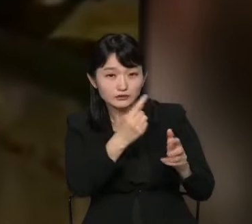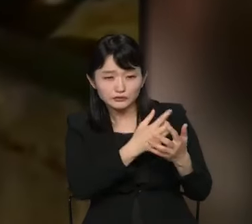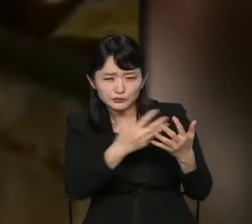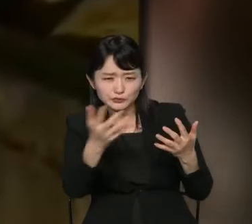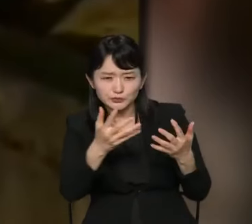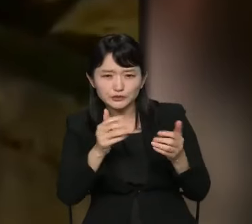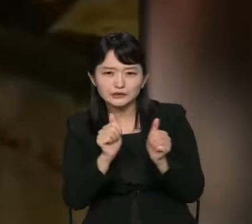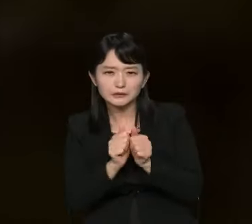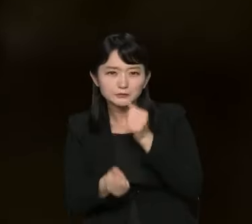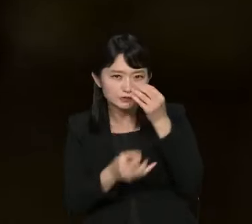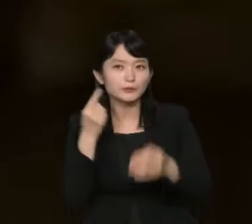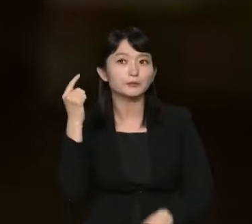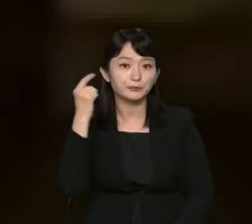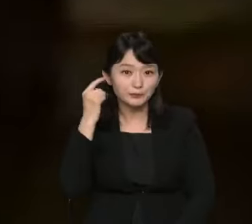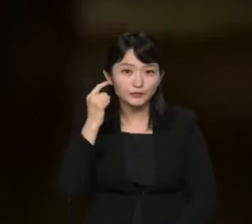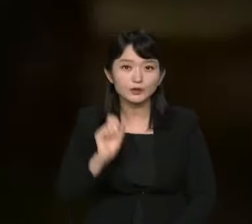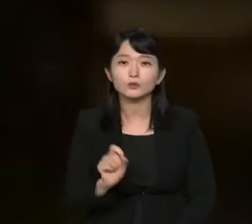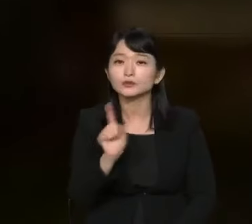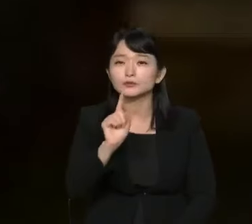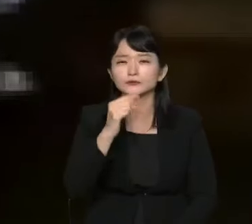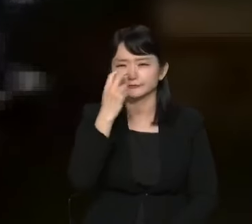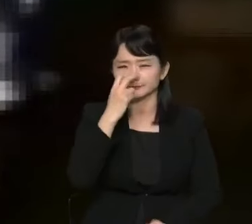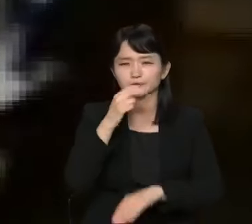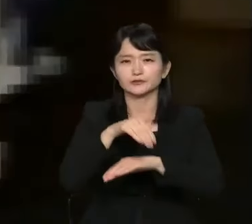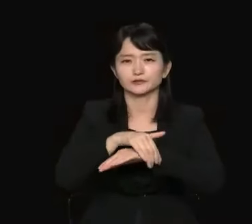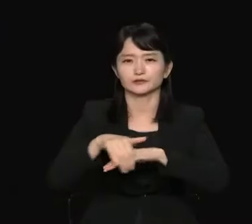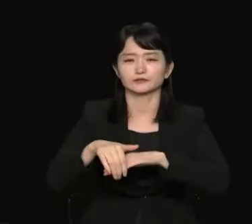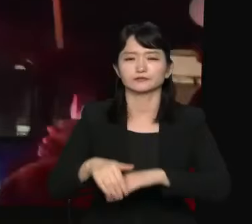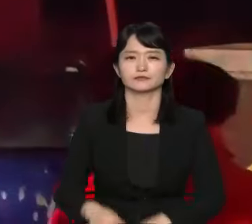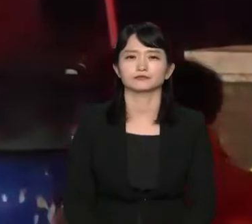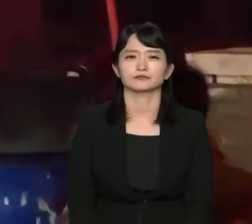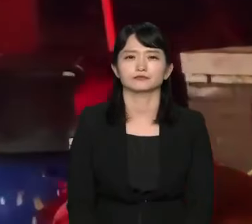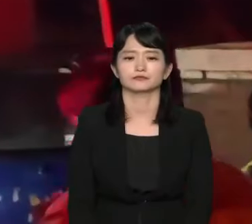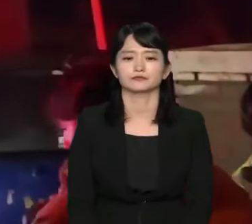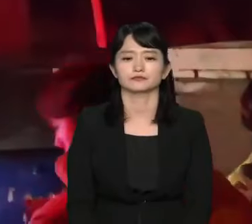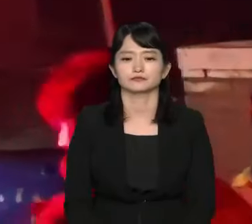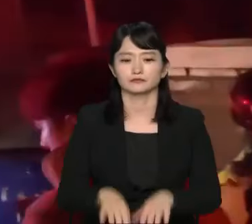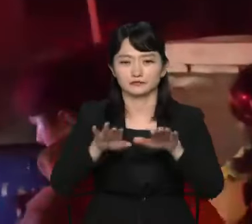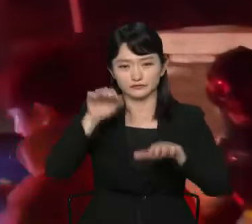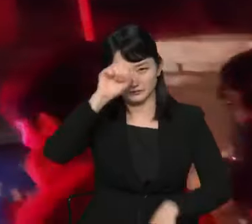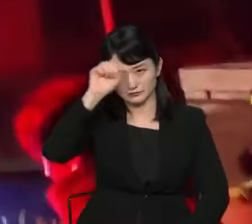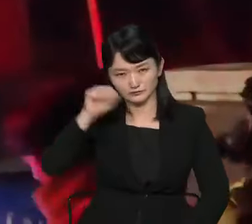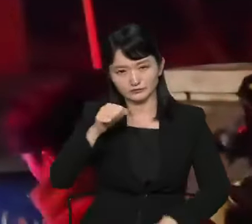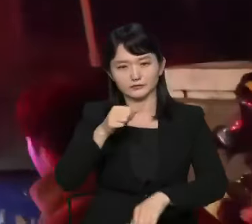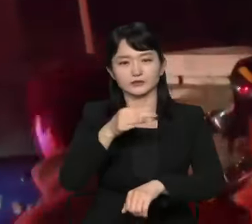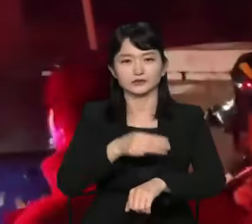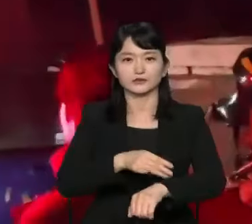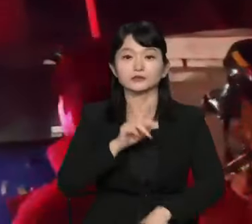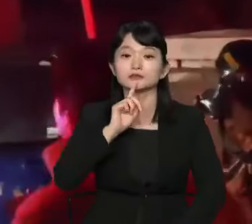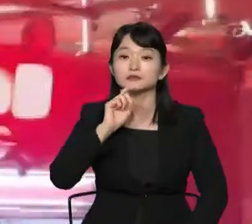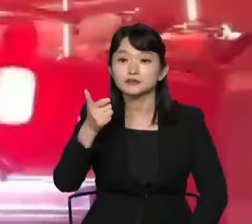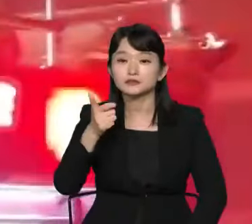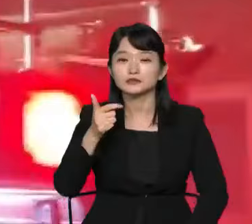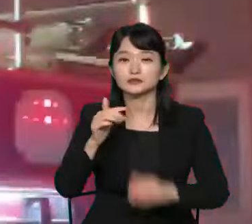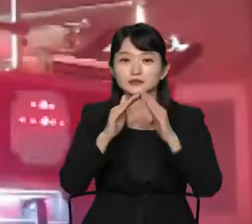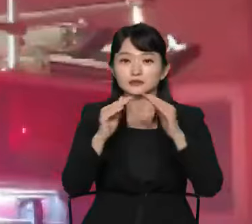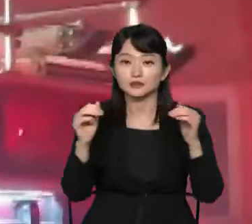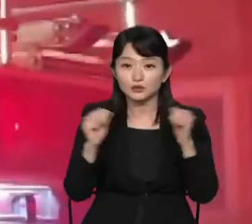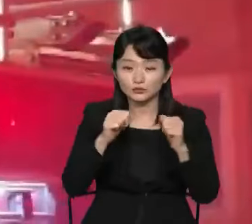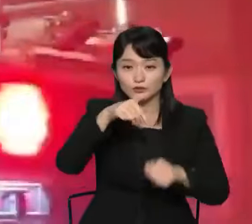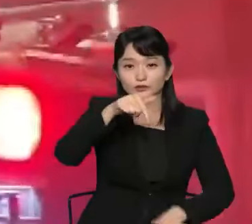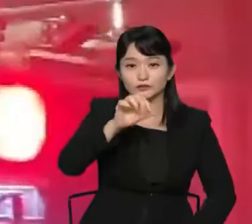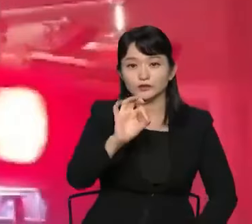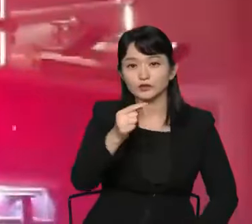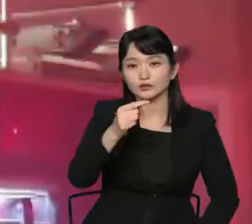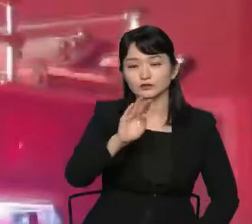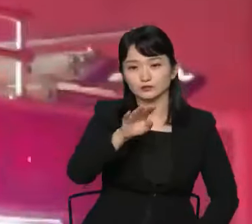남성의 진수를 듣고 정확한 원인을 조사할 계획입니다 오늘 새벽 3시 16분 전북정읍시 한